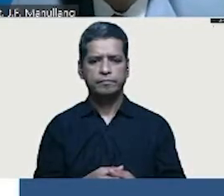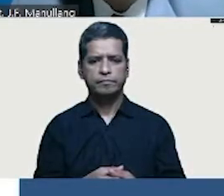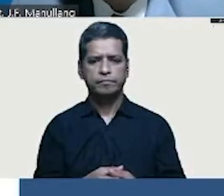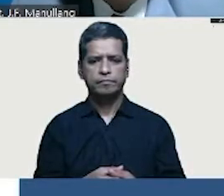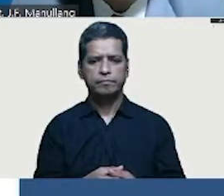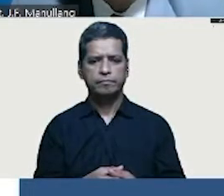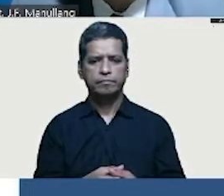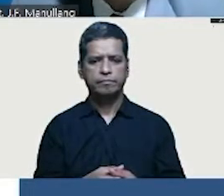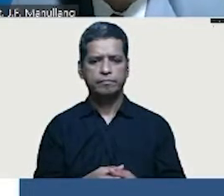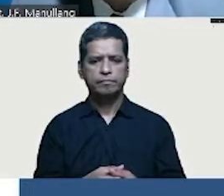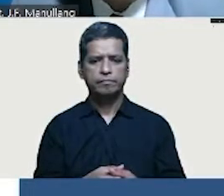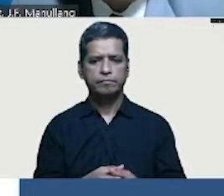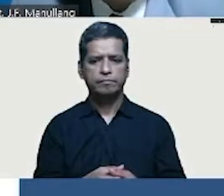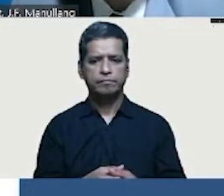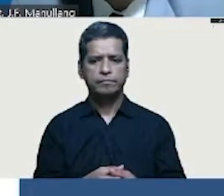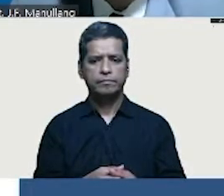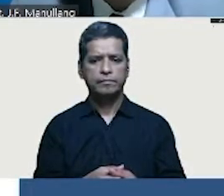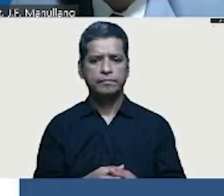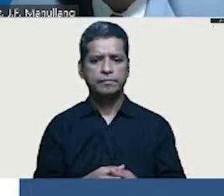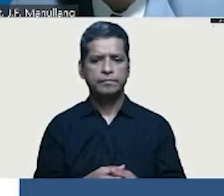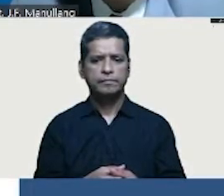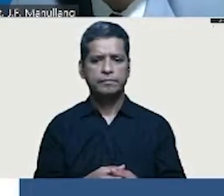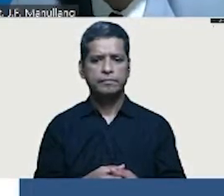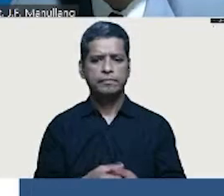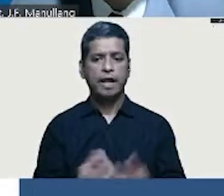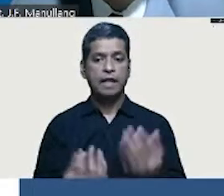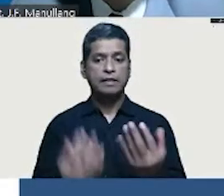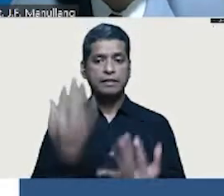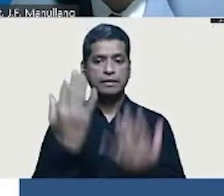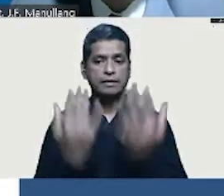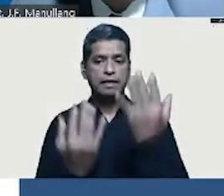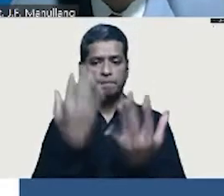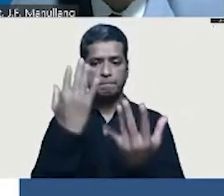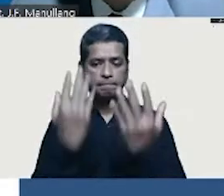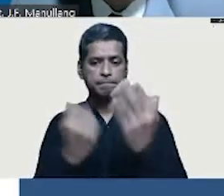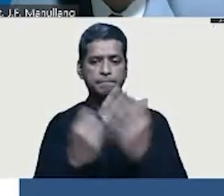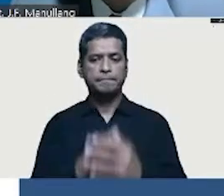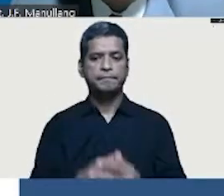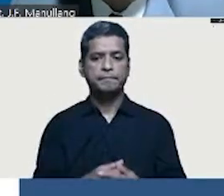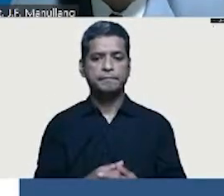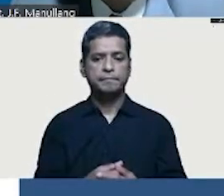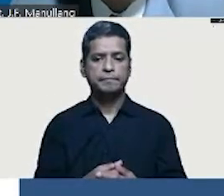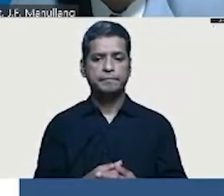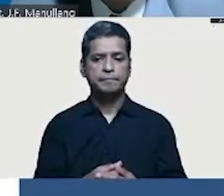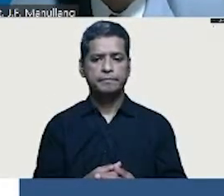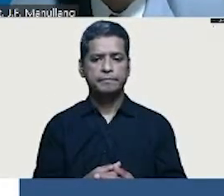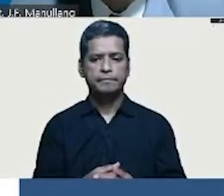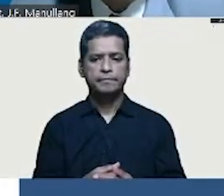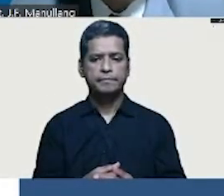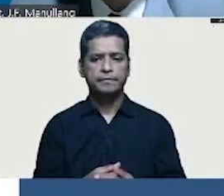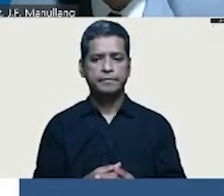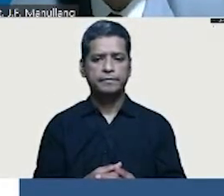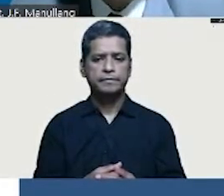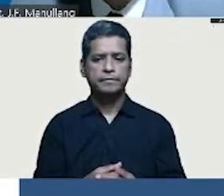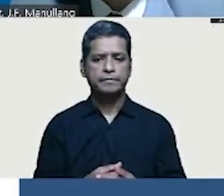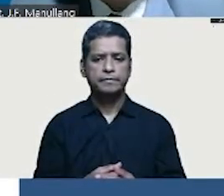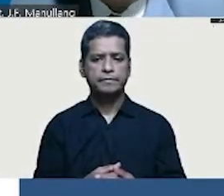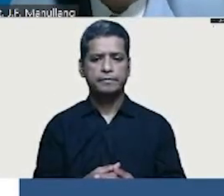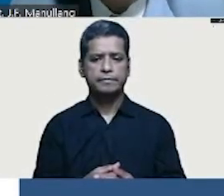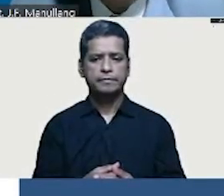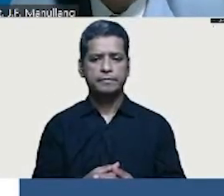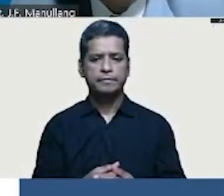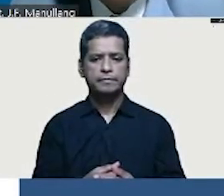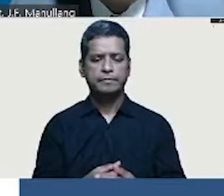baca ayat ini asap yaitu yang Nike atas forever